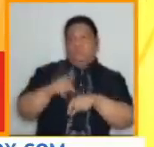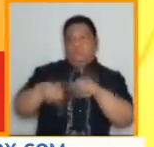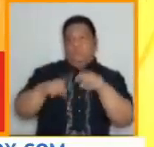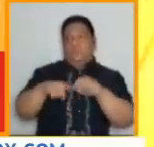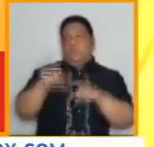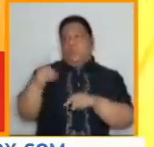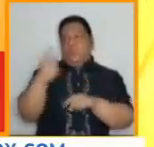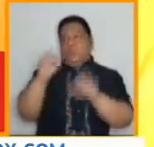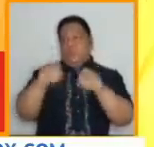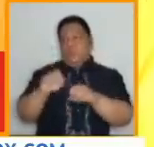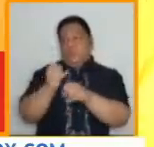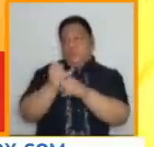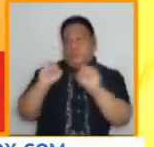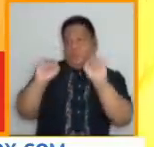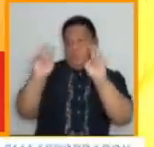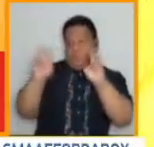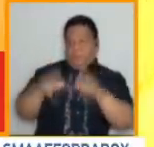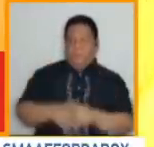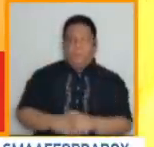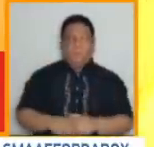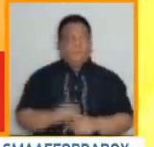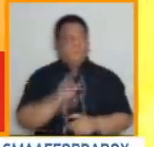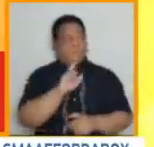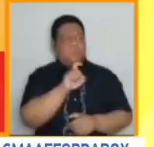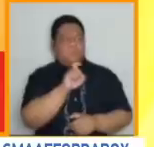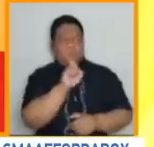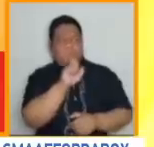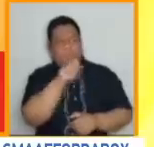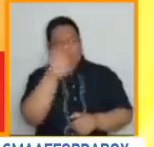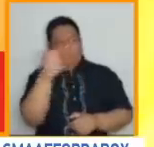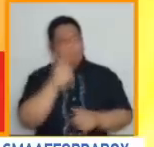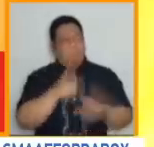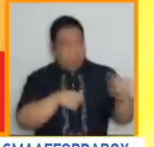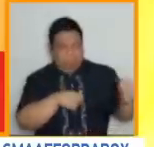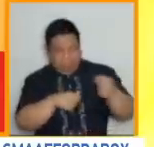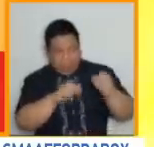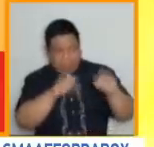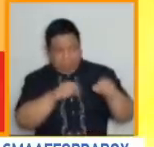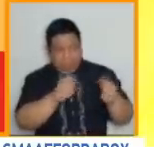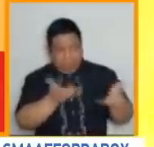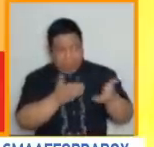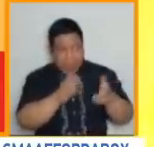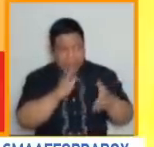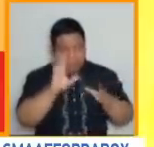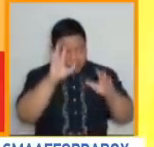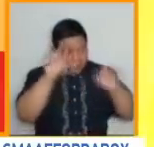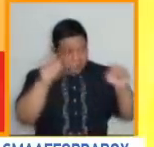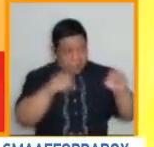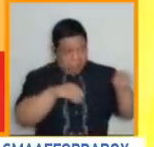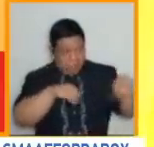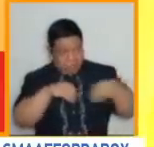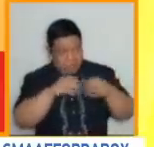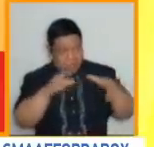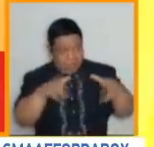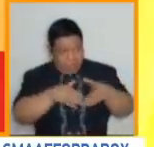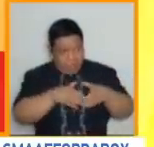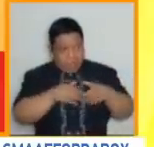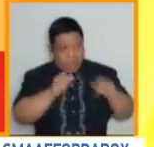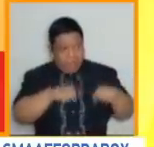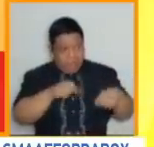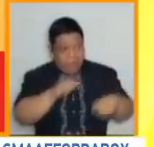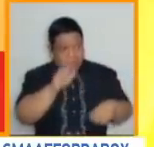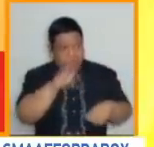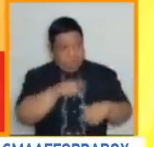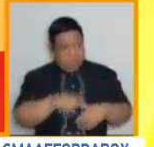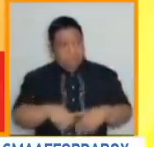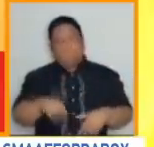nag-aalok sa kanya, dito ka na maging presidente, dito ka na, yun, mga pwede doon? Pwede po. Bale, kailangan